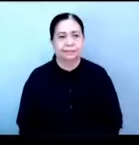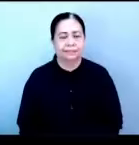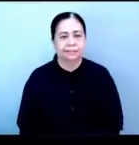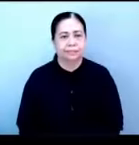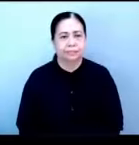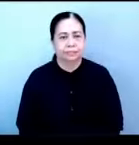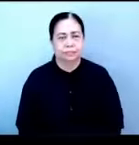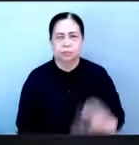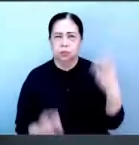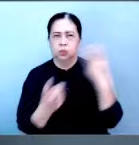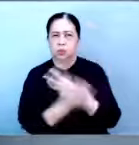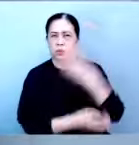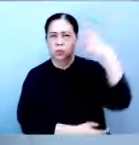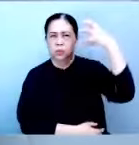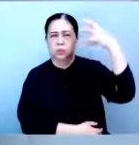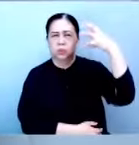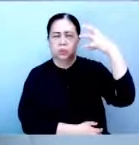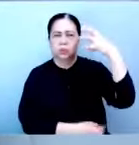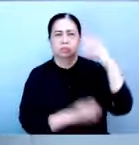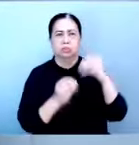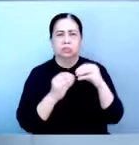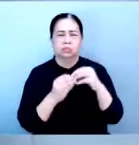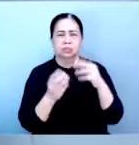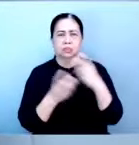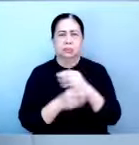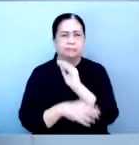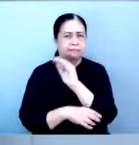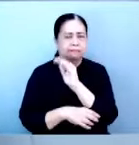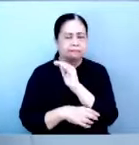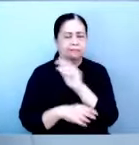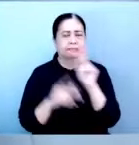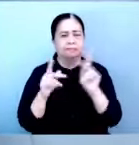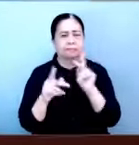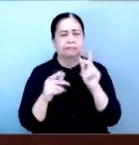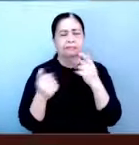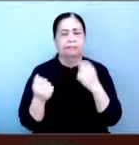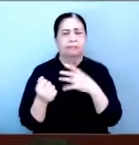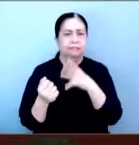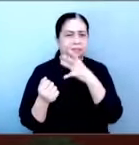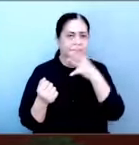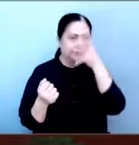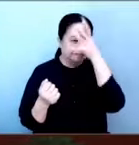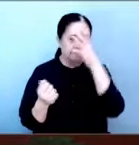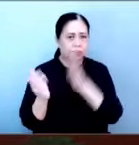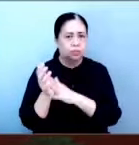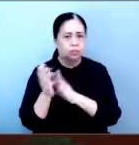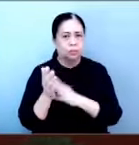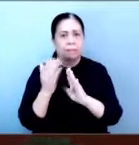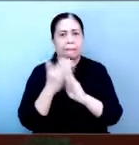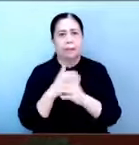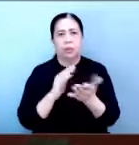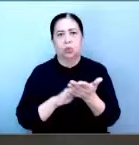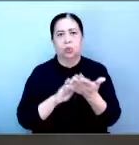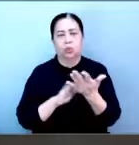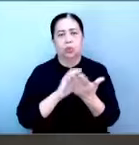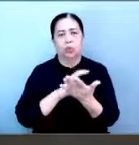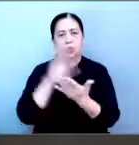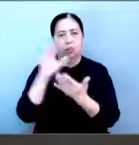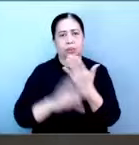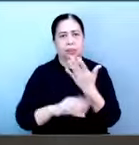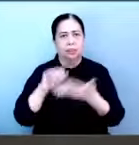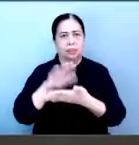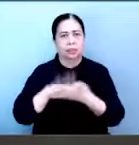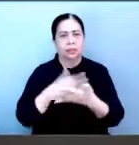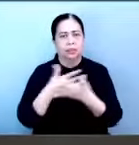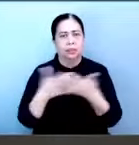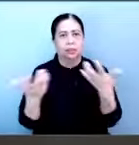pagtindi pa ng init ng panahon tumitindi rin ang Panawagan ng mga magulang at mga paaralan na ibalik ang dating school calendar kung saan tumatapat